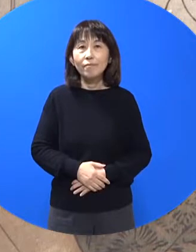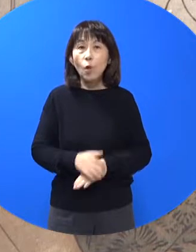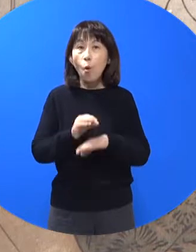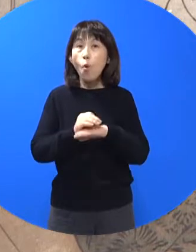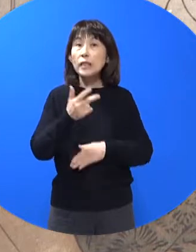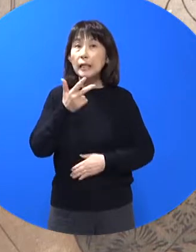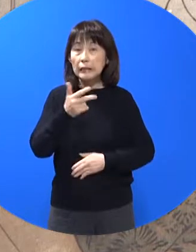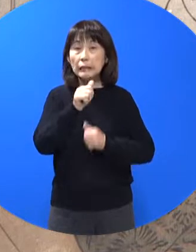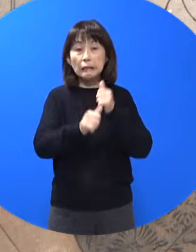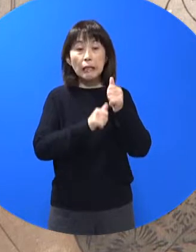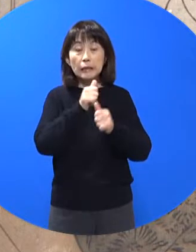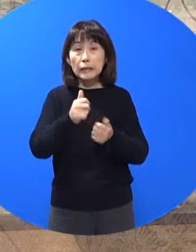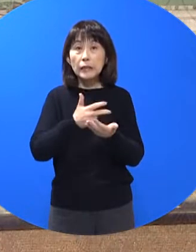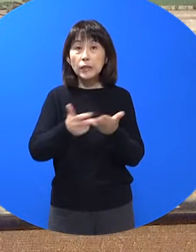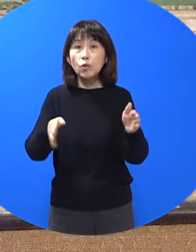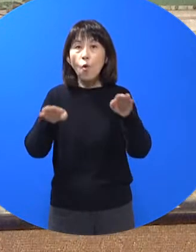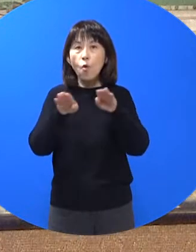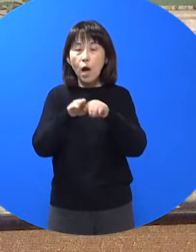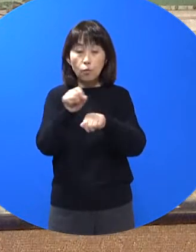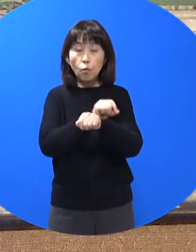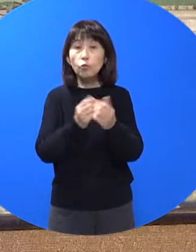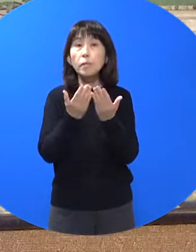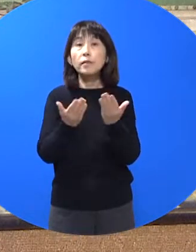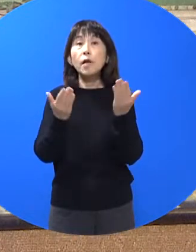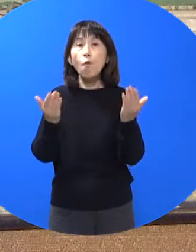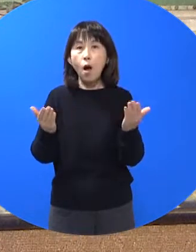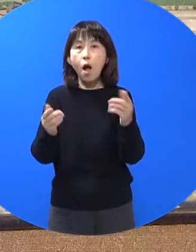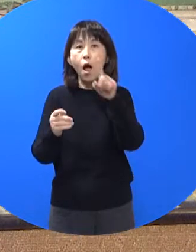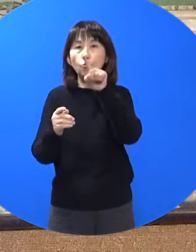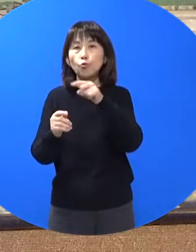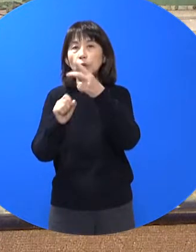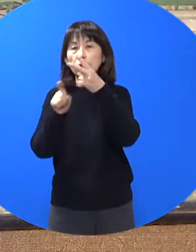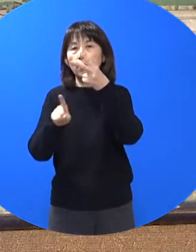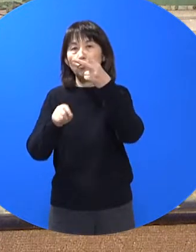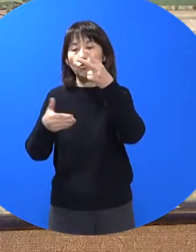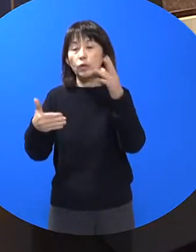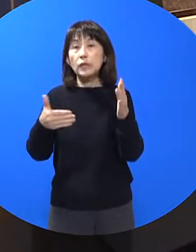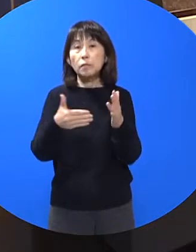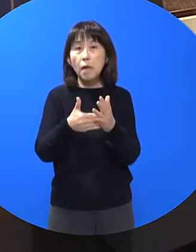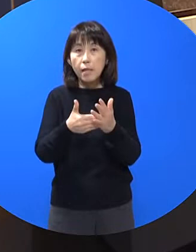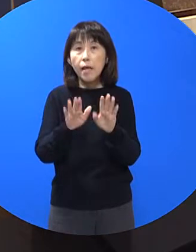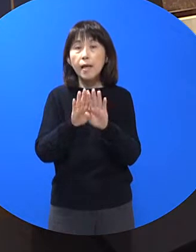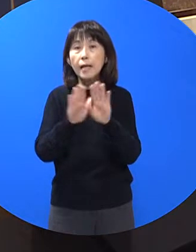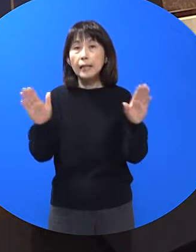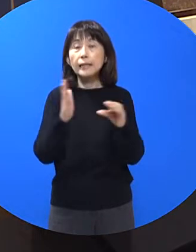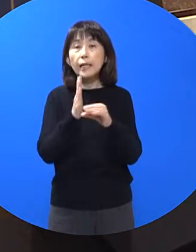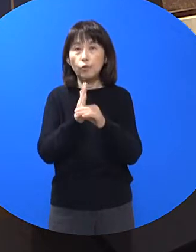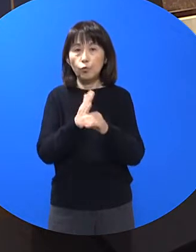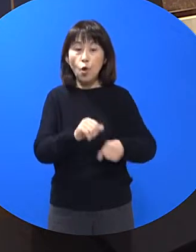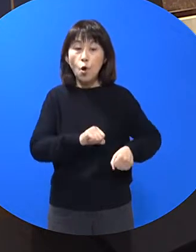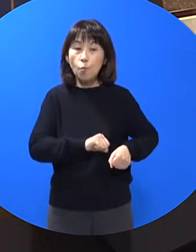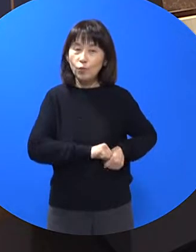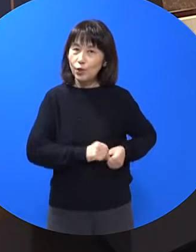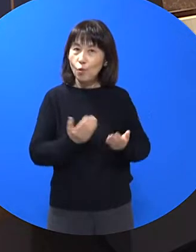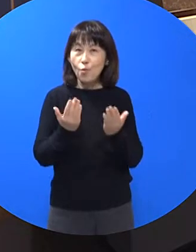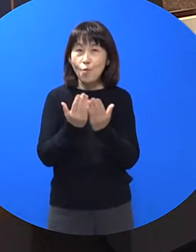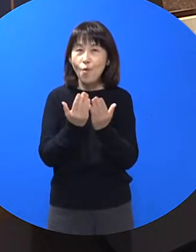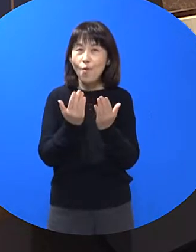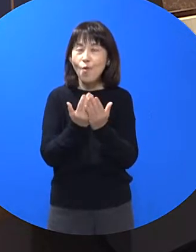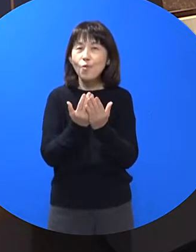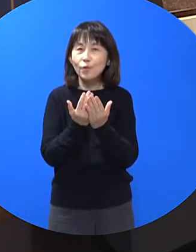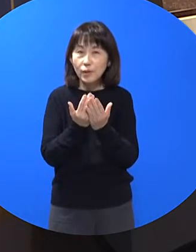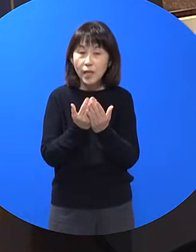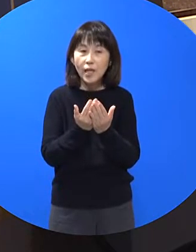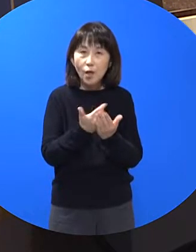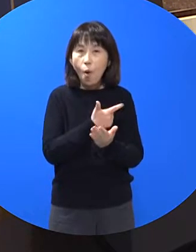大分市歴史資料館特別展は12月19日まで開催しています。武士の教養として大